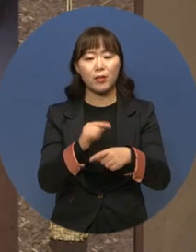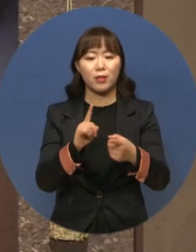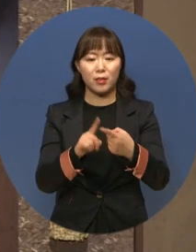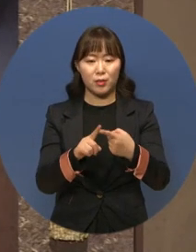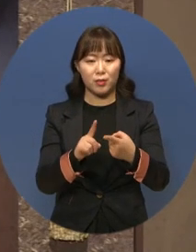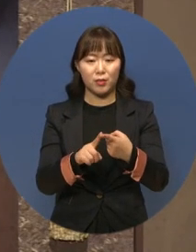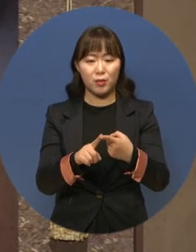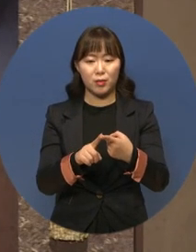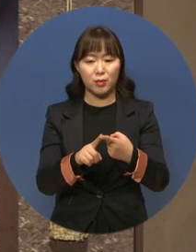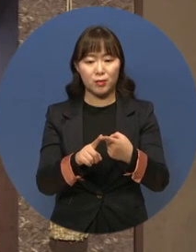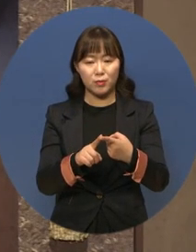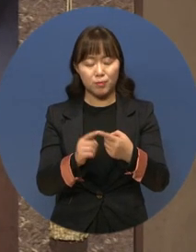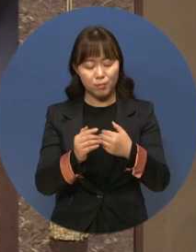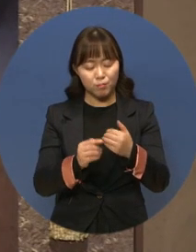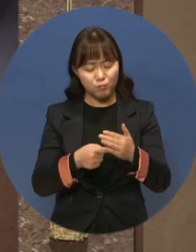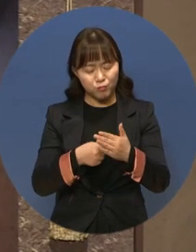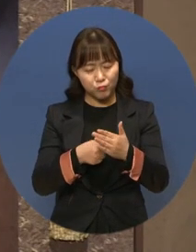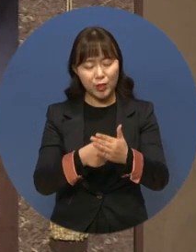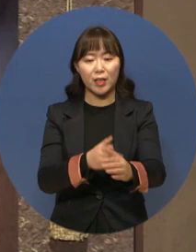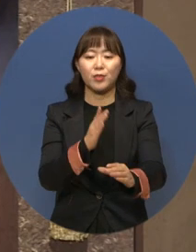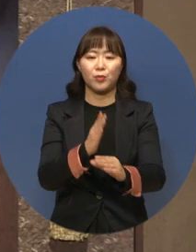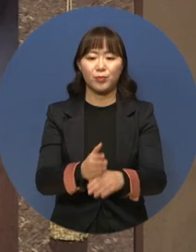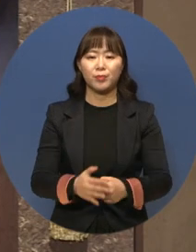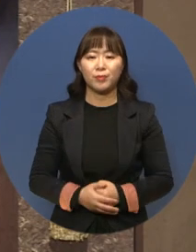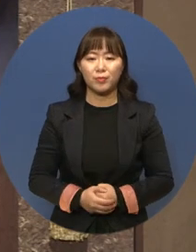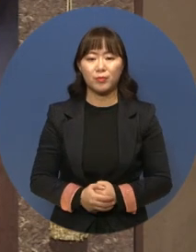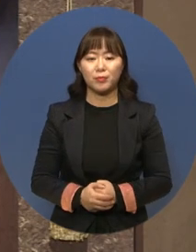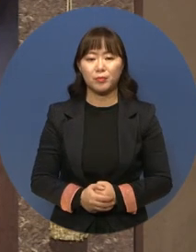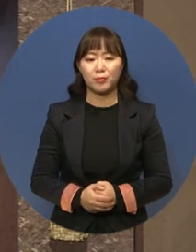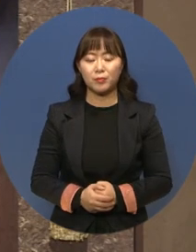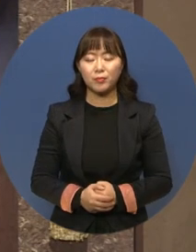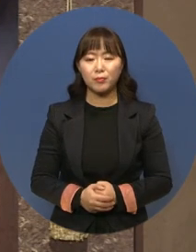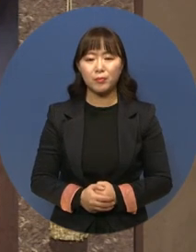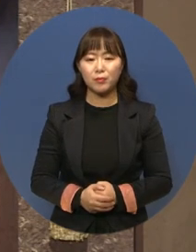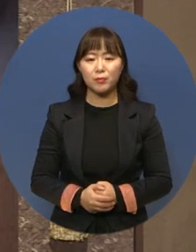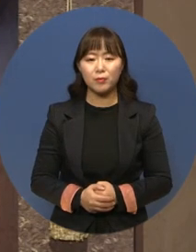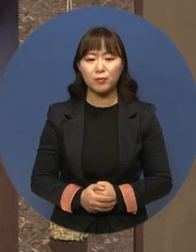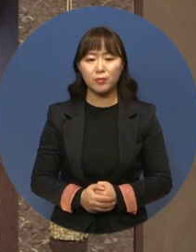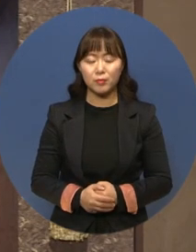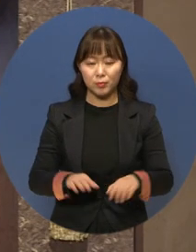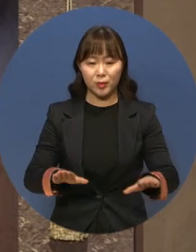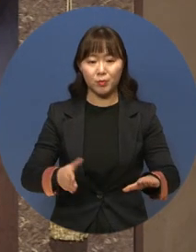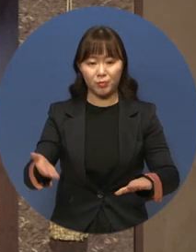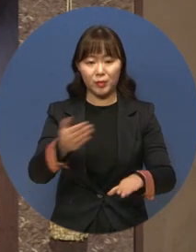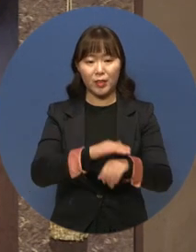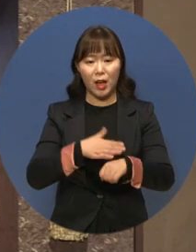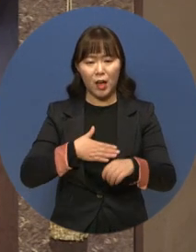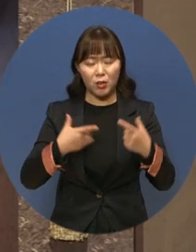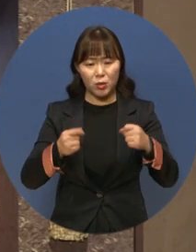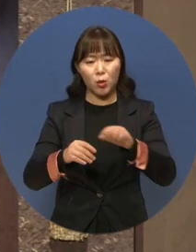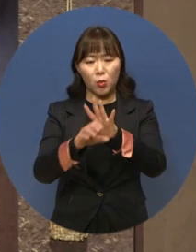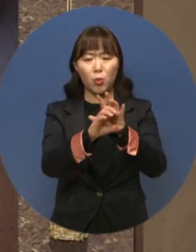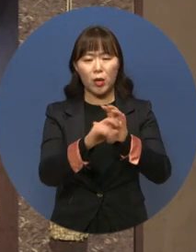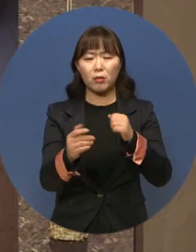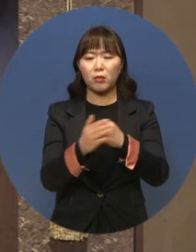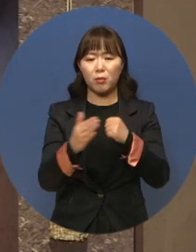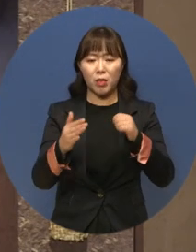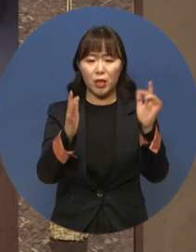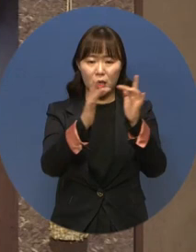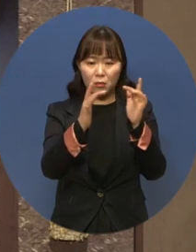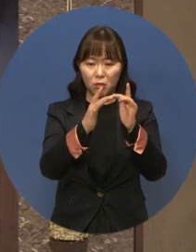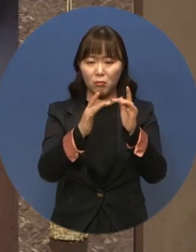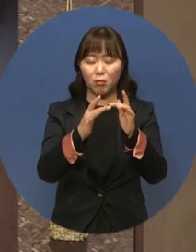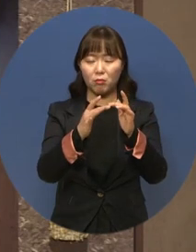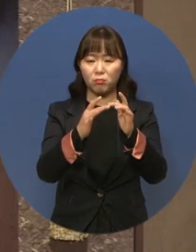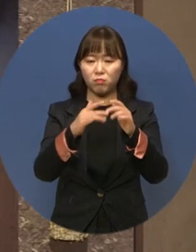좀 진행하고 있는 상황인데요. 네. 지금 아시다시피 코로나 때문에 그냥 온라인